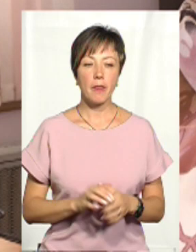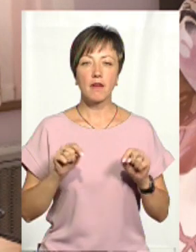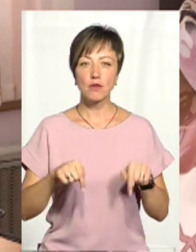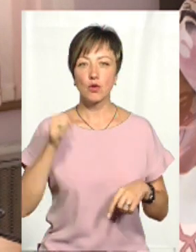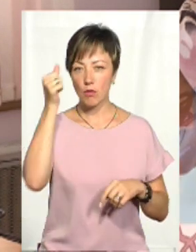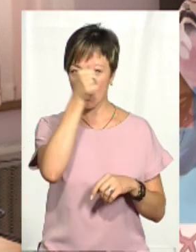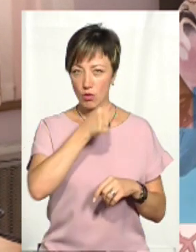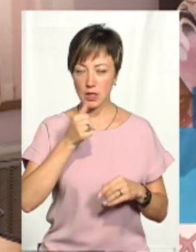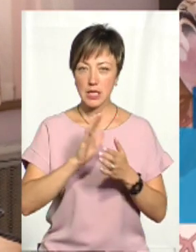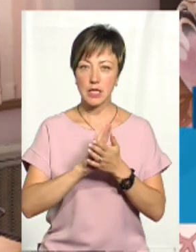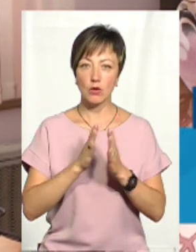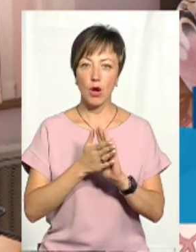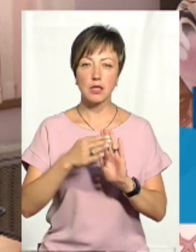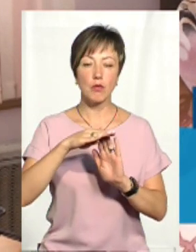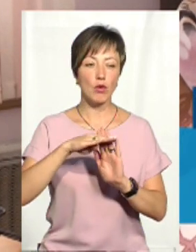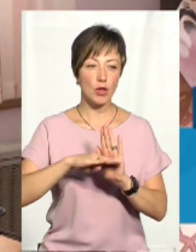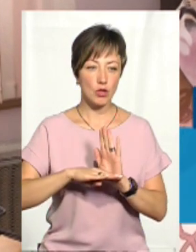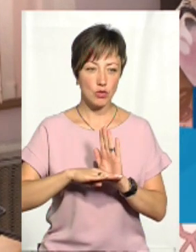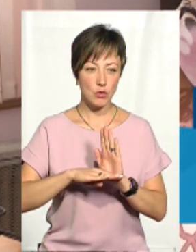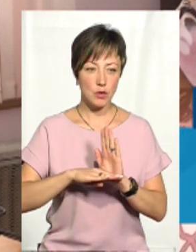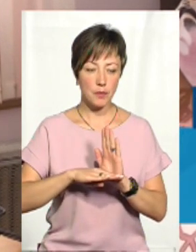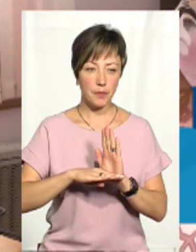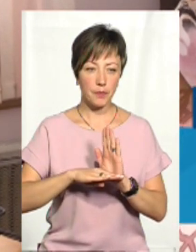році ситуація погіршується.